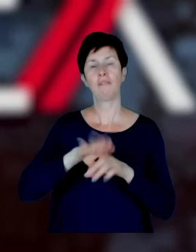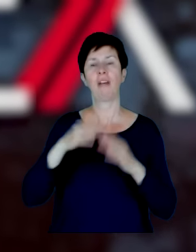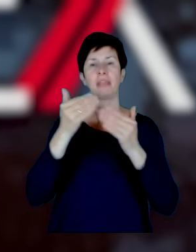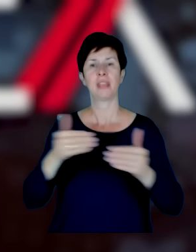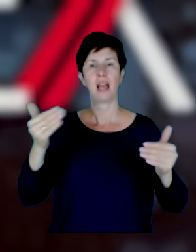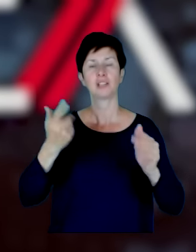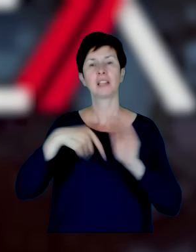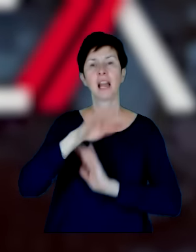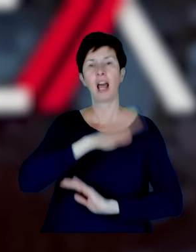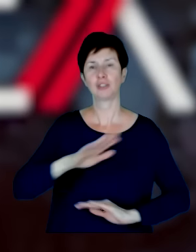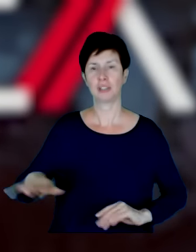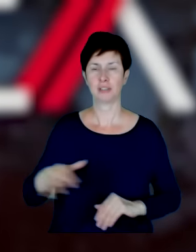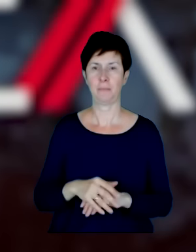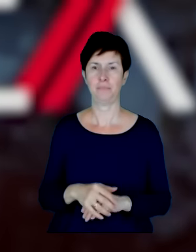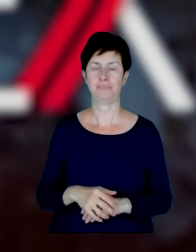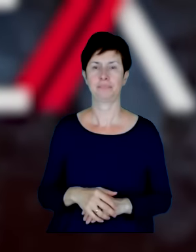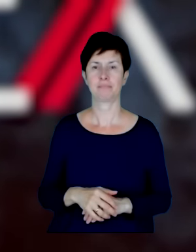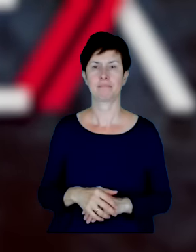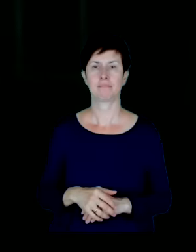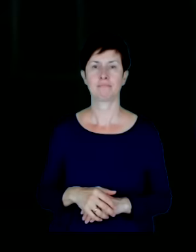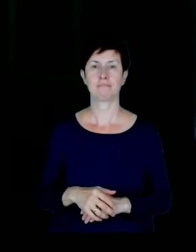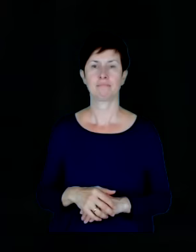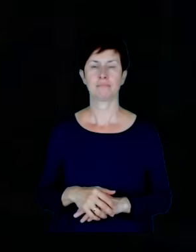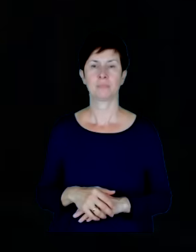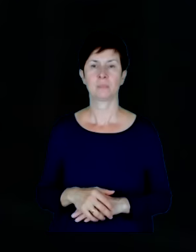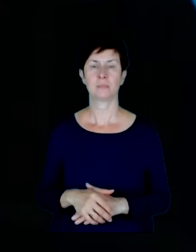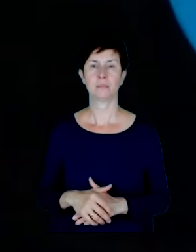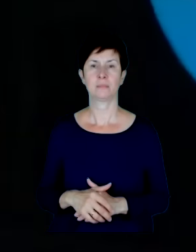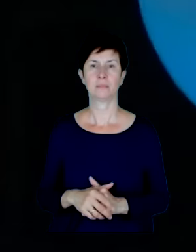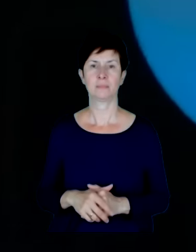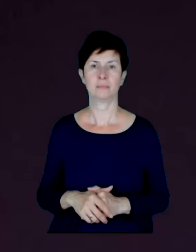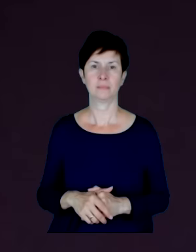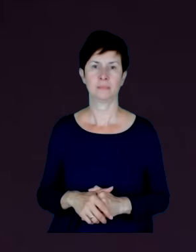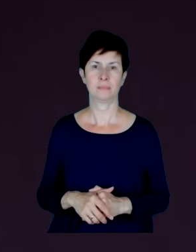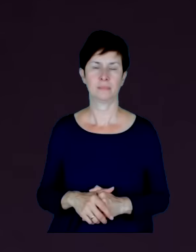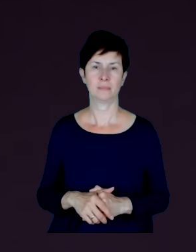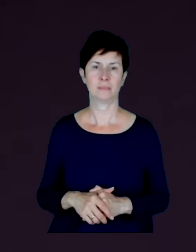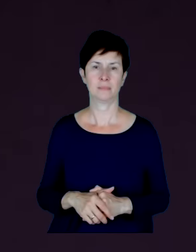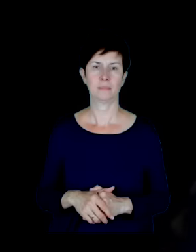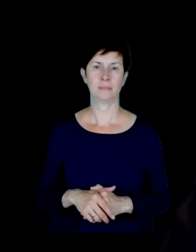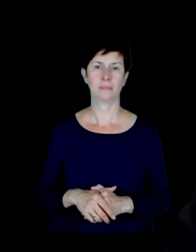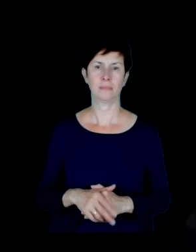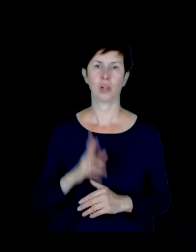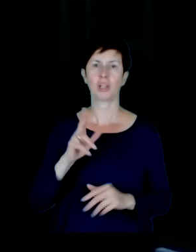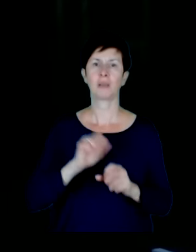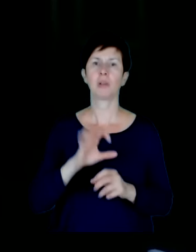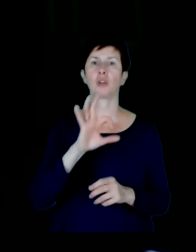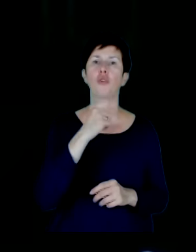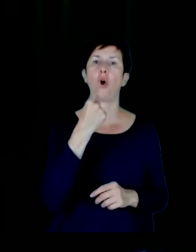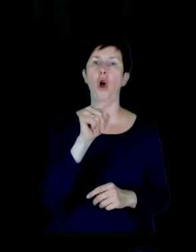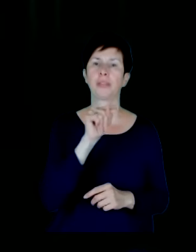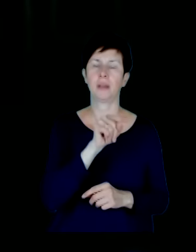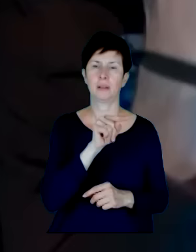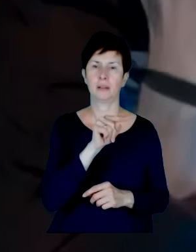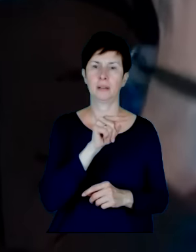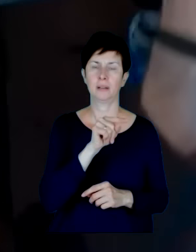najmłodszych od i Luna to jest od od ma